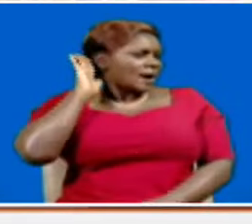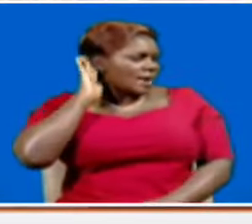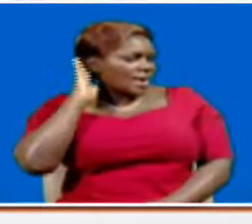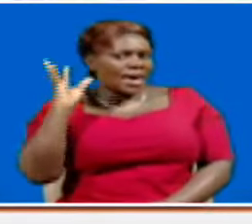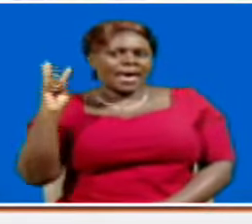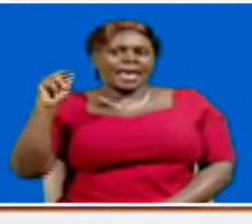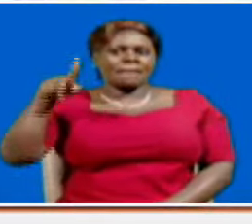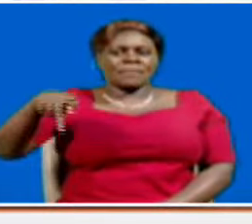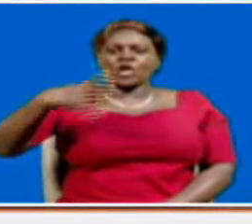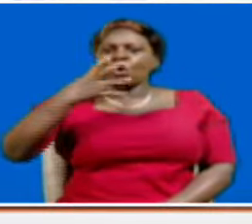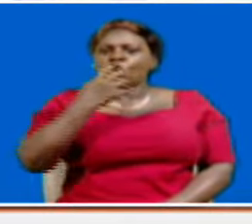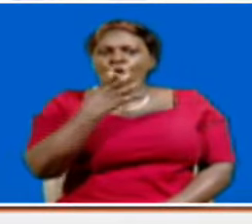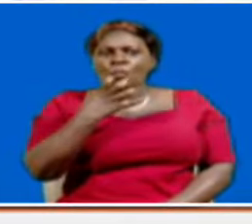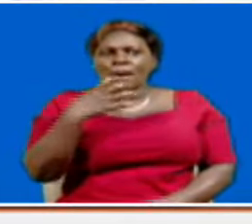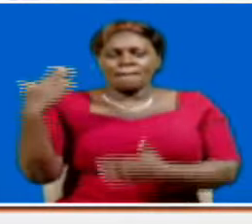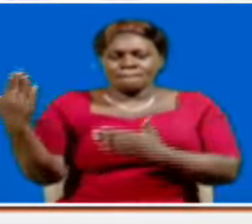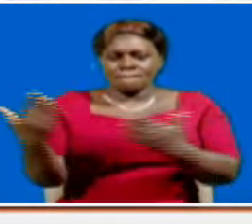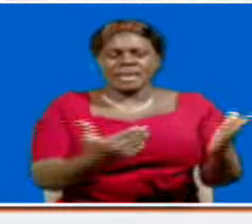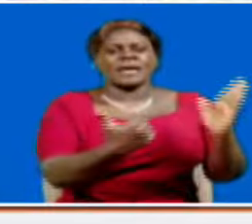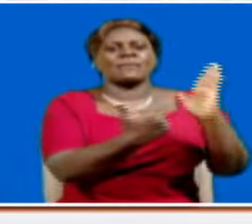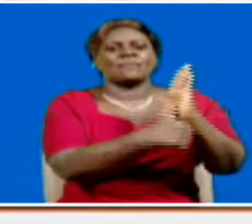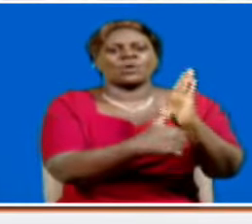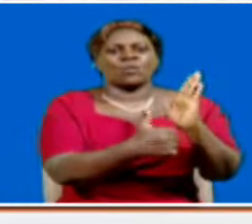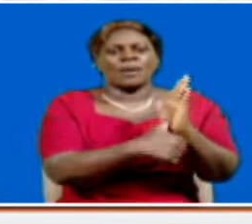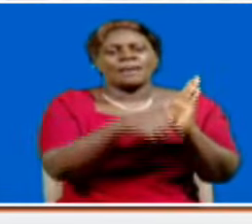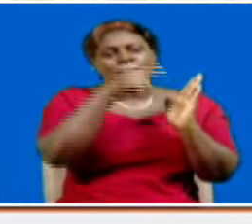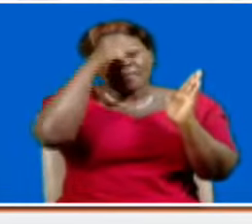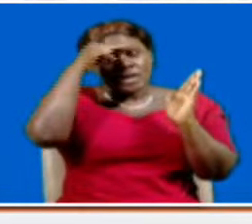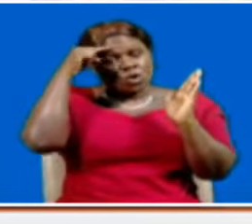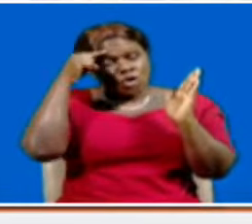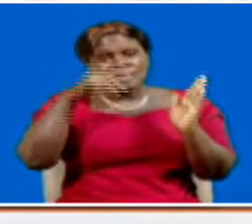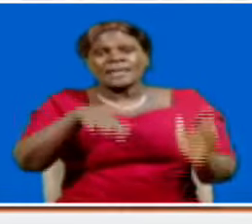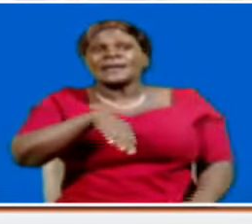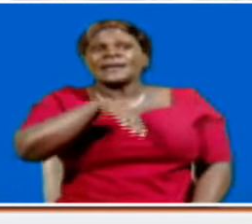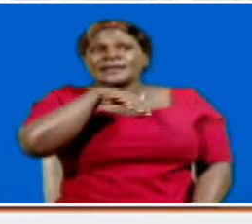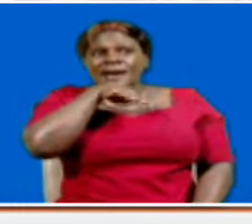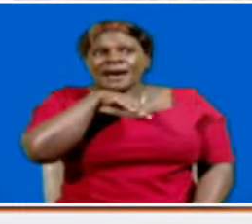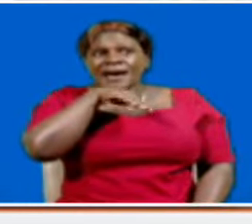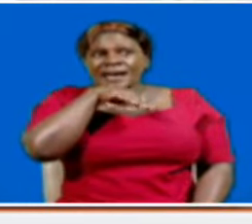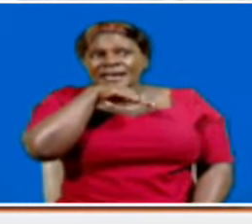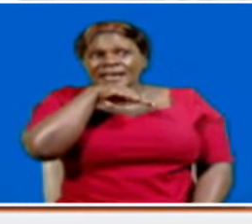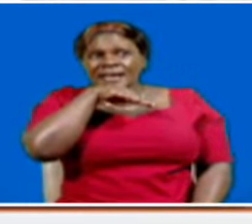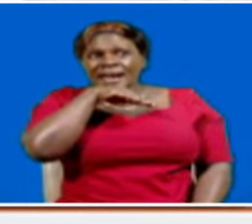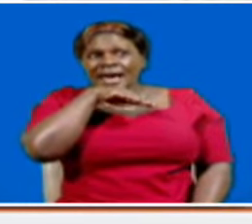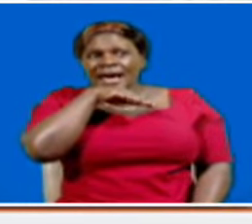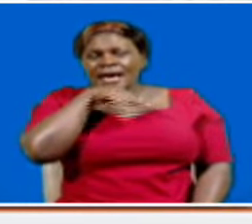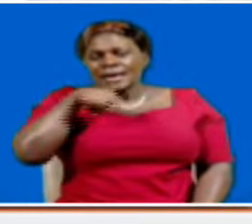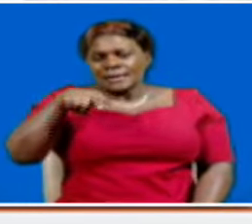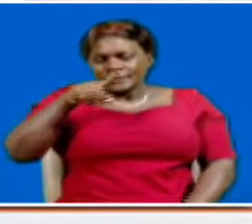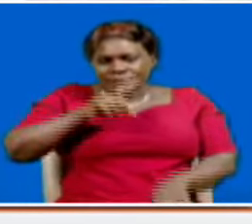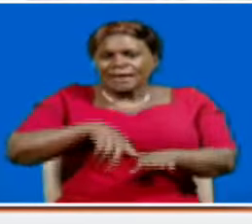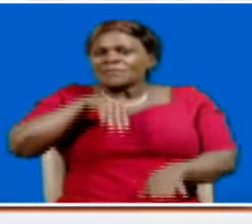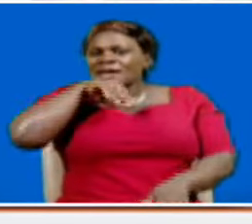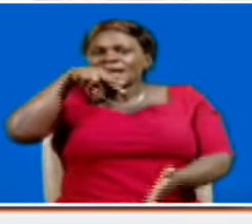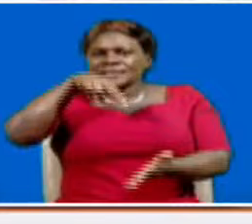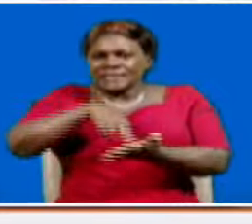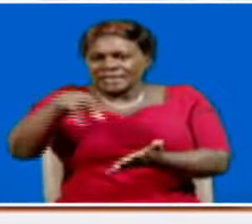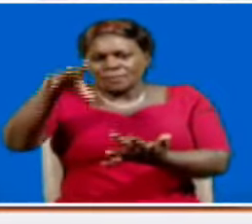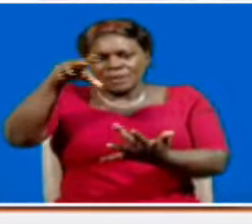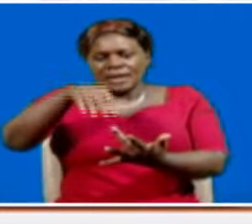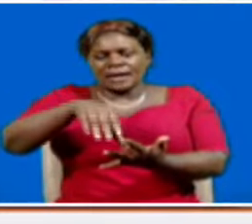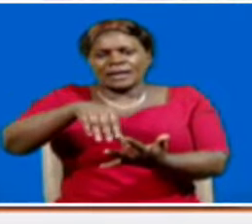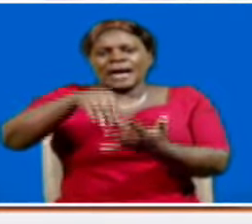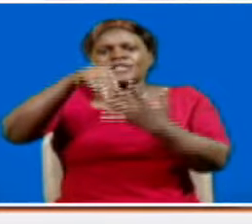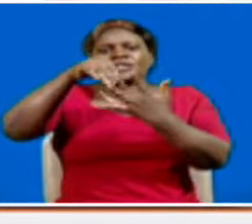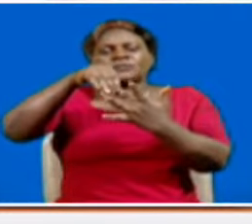wabunge wa ODM wameanza kuleta shida kwa sababu Raila alikuwa anafanya akue tu kwa debe wanachaguliwa. Hawakuwa anafanya